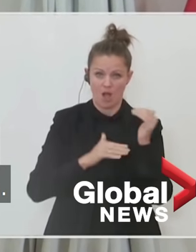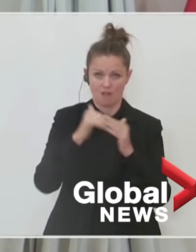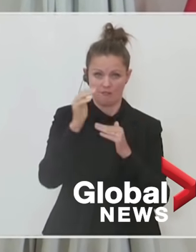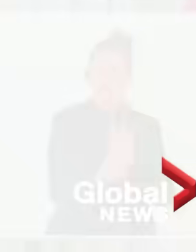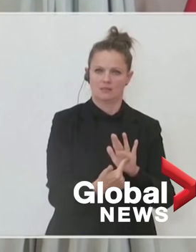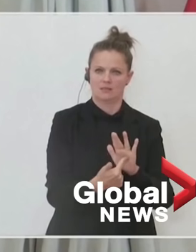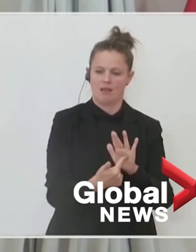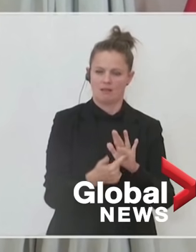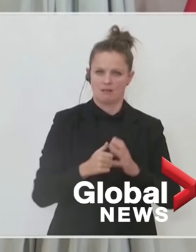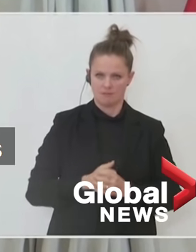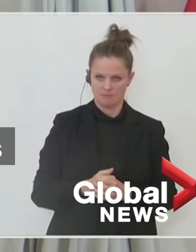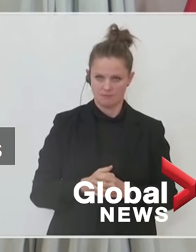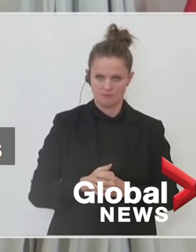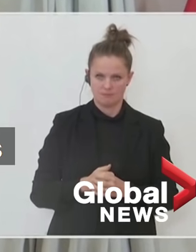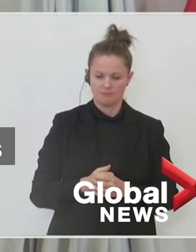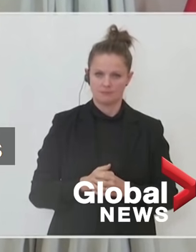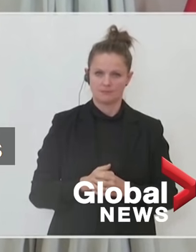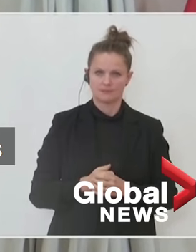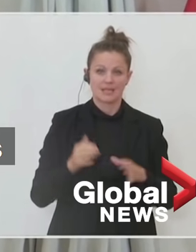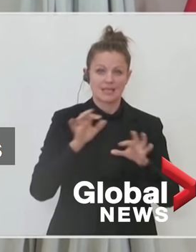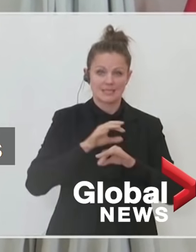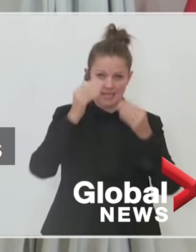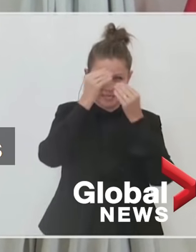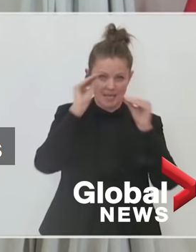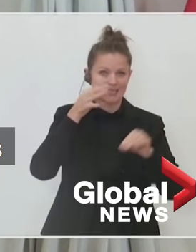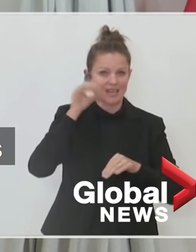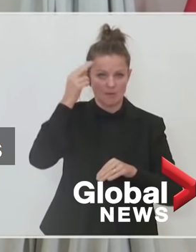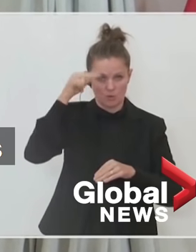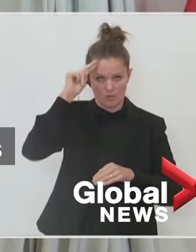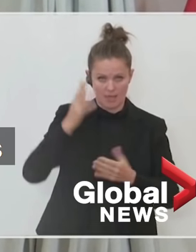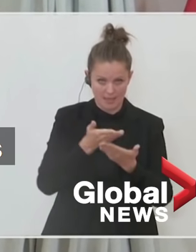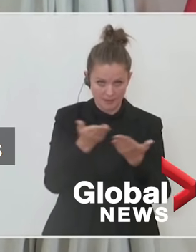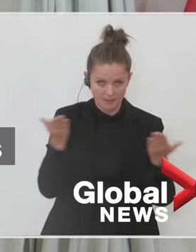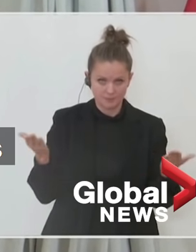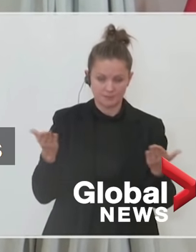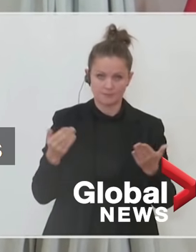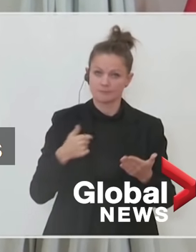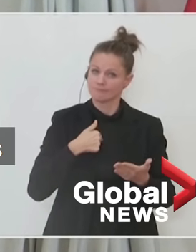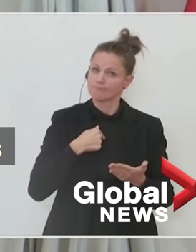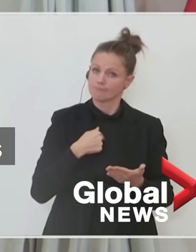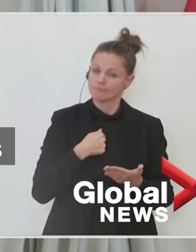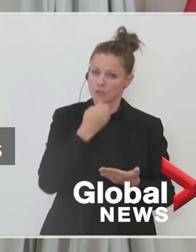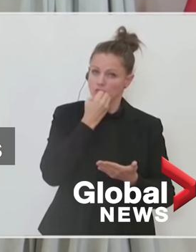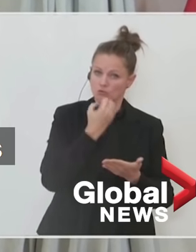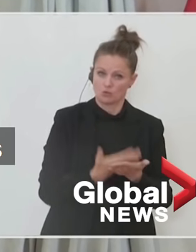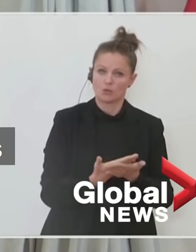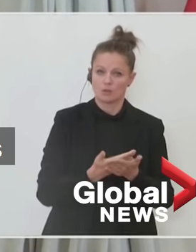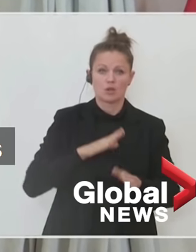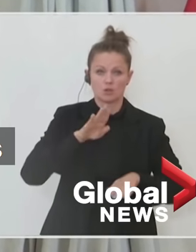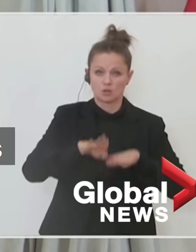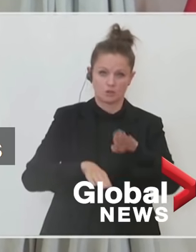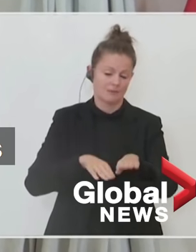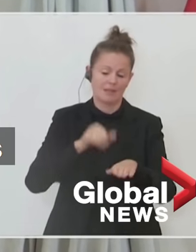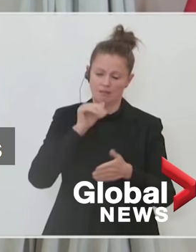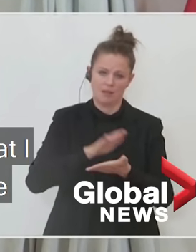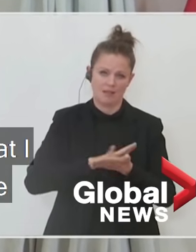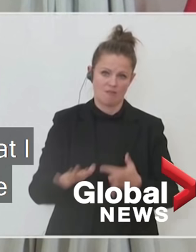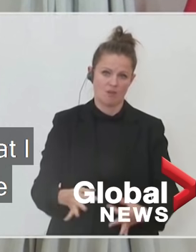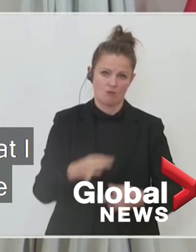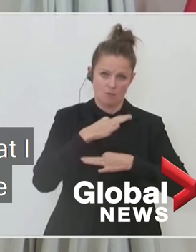aufbauen. Sehr geehrte Damen und Herren, ich gebe zu, der Schritt ist kein leichter für